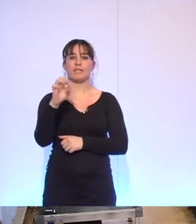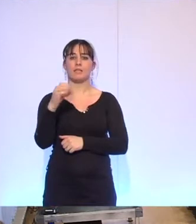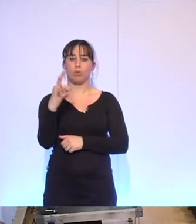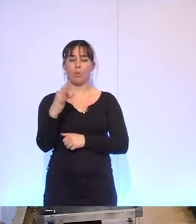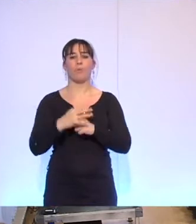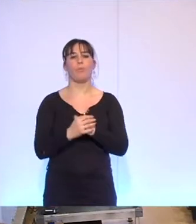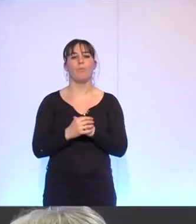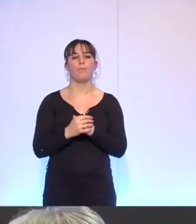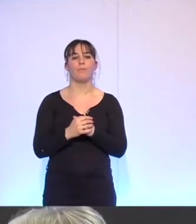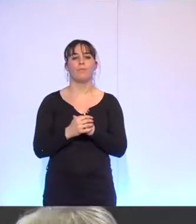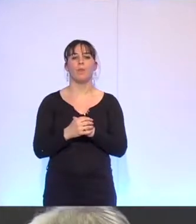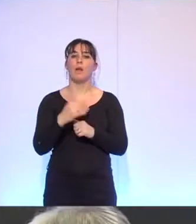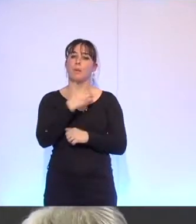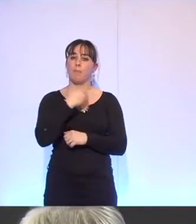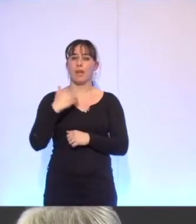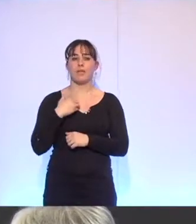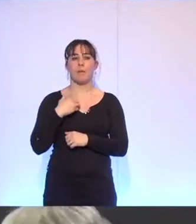Dix-septième adjointe, Catherine Racose.